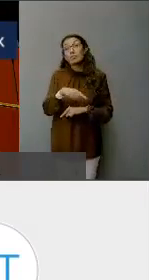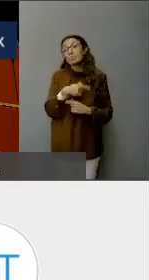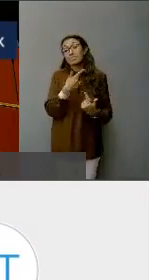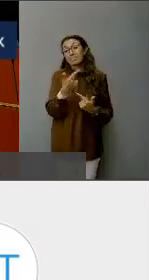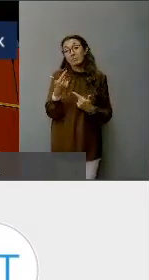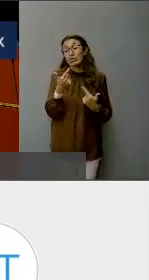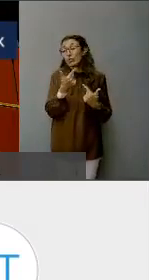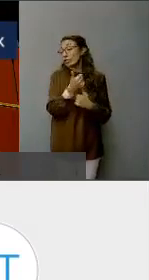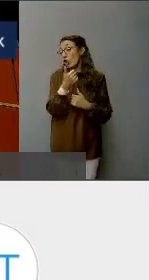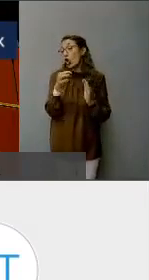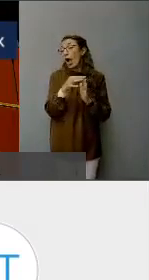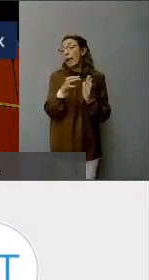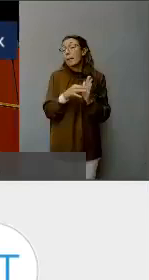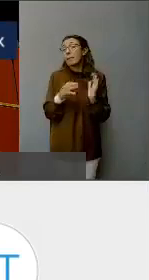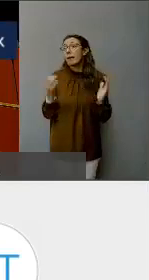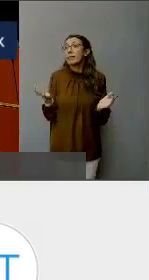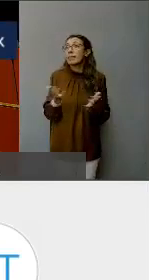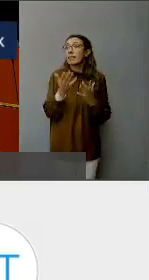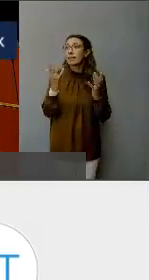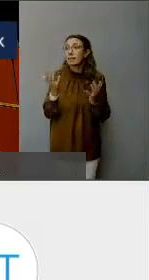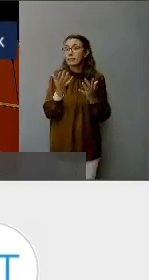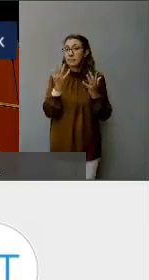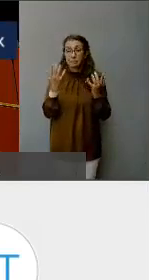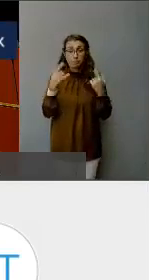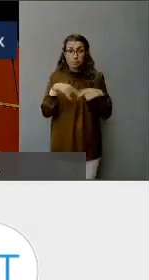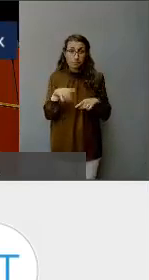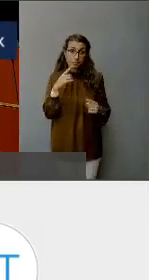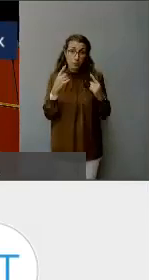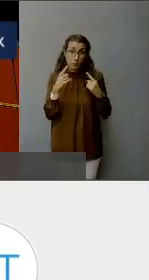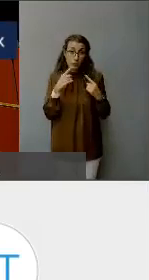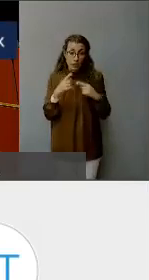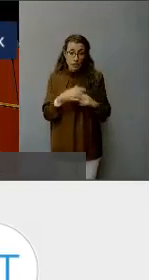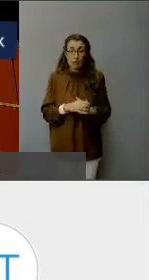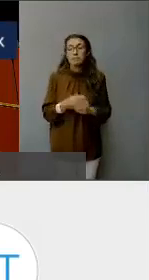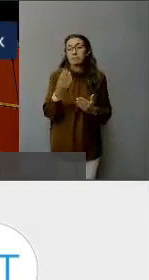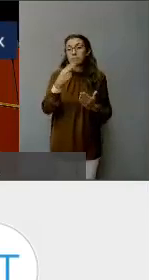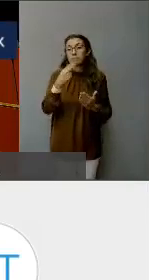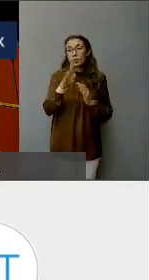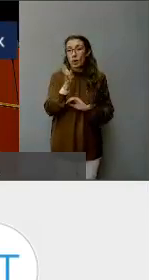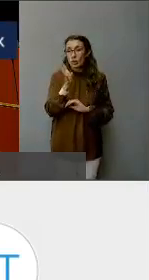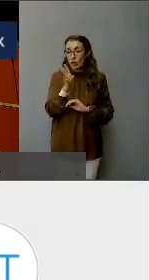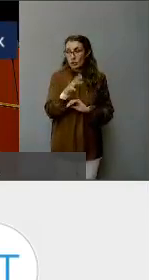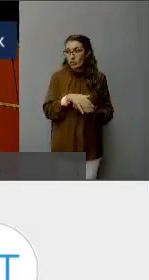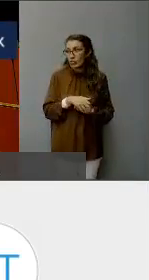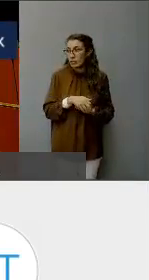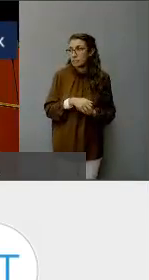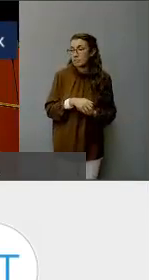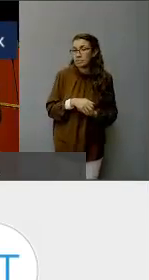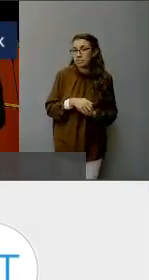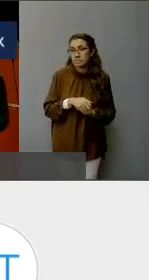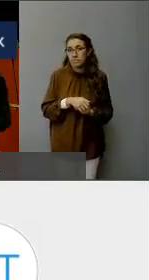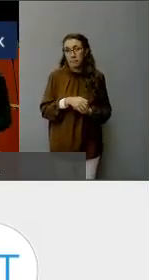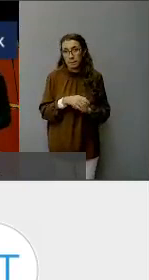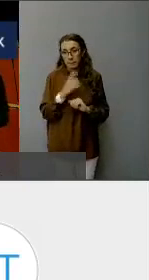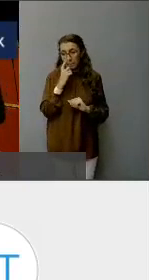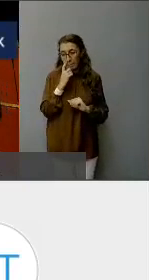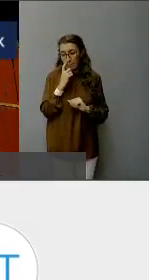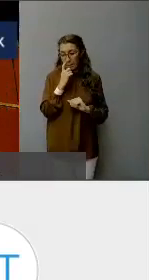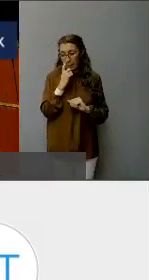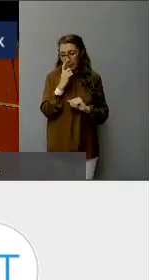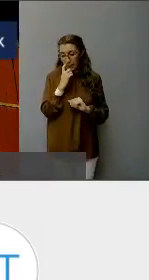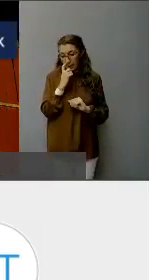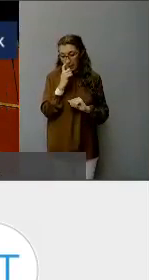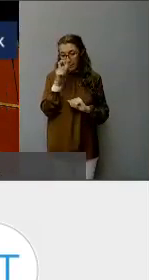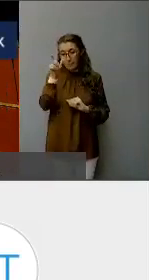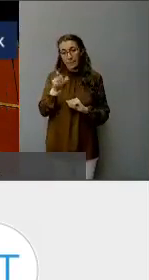solo degli elementi molto vaghi che su quelli discutiamo l'emendamento numero 14 aggiunge tra gli obblighi del costruttore anche la